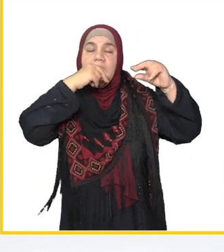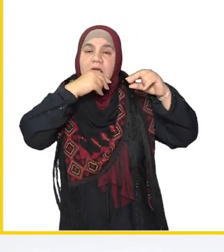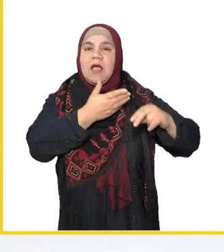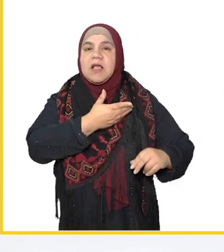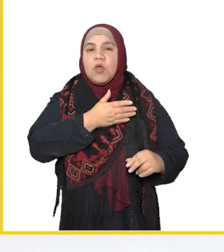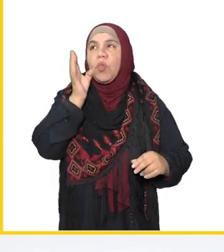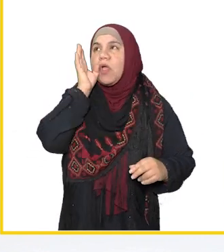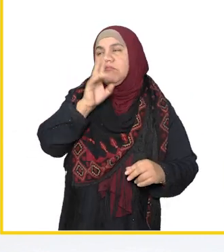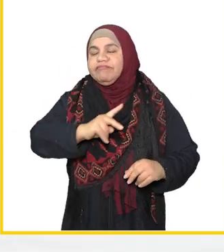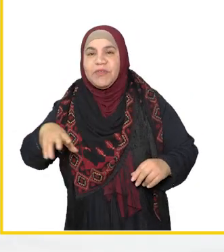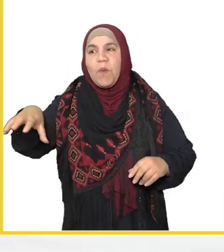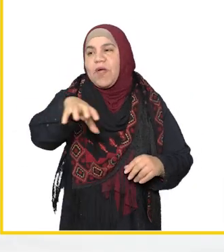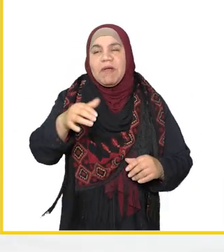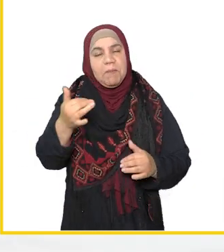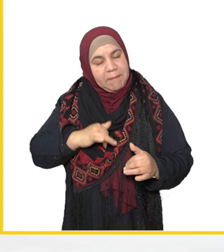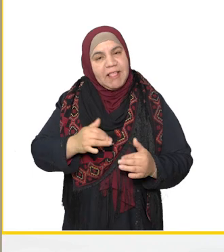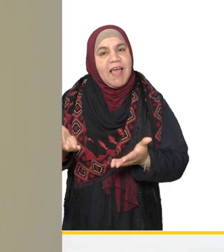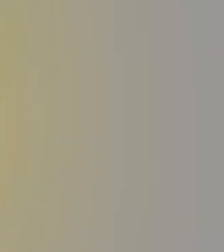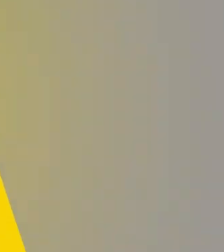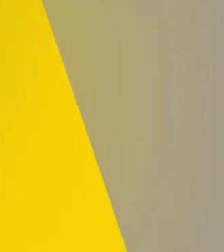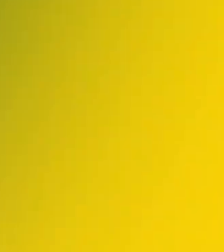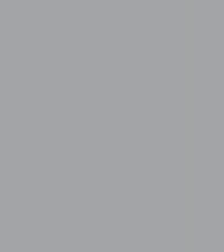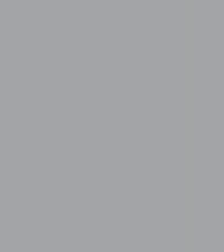لحم، الخليل، وغزه، وتلكم. يعني اطلبونا بتلاقونا.